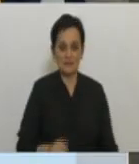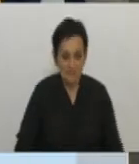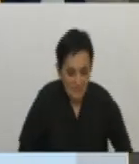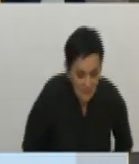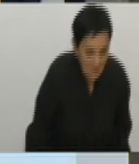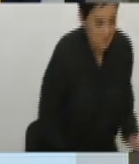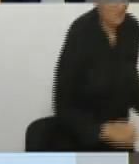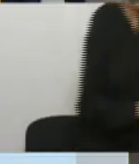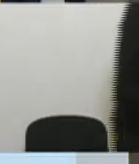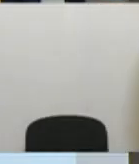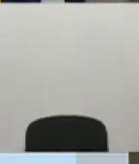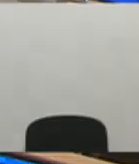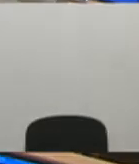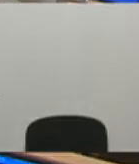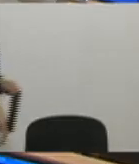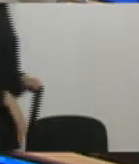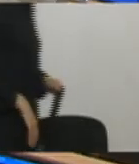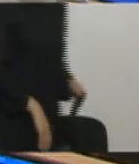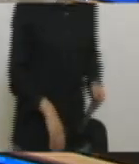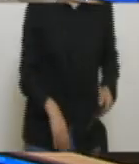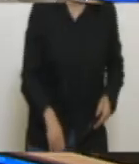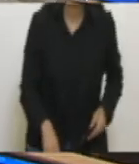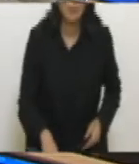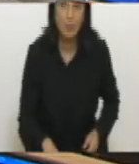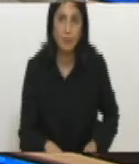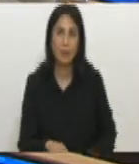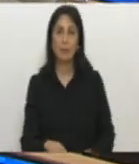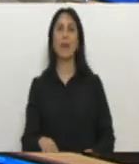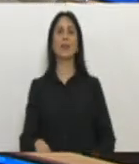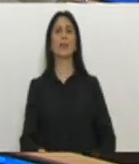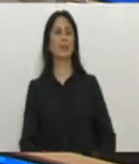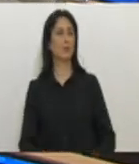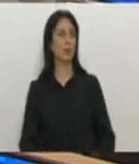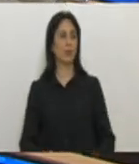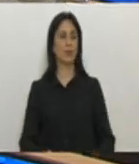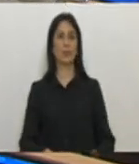მადლობა ბატონო მამუკა, შემდეგი გახლავთ ბატონი დიმიტრი ხუნდაძე. სამი წუთი ადგილი